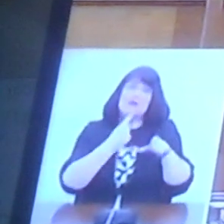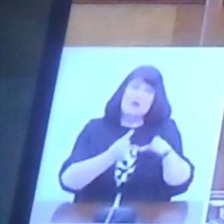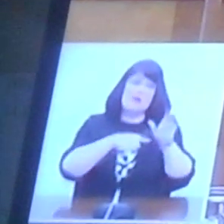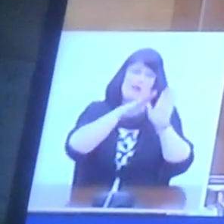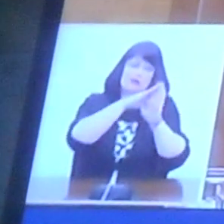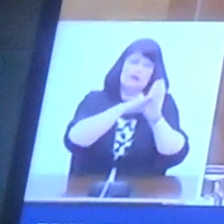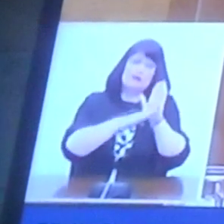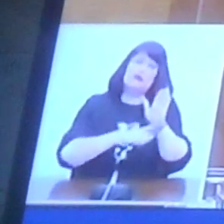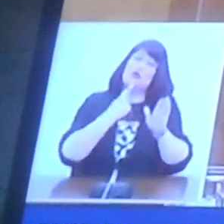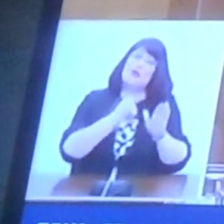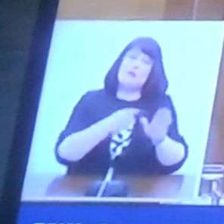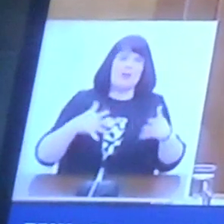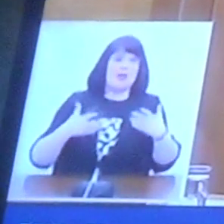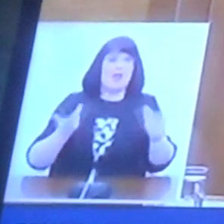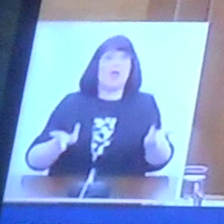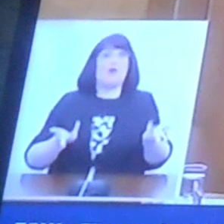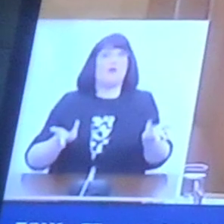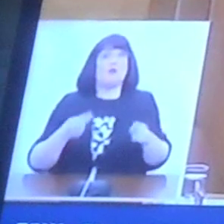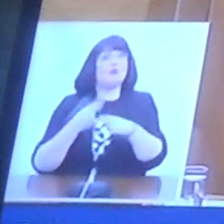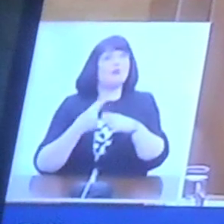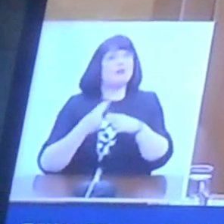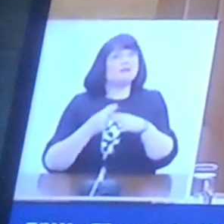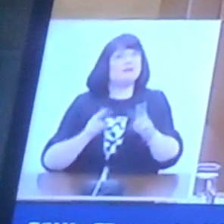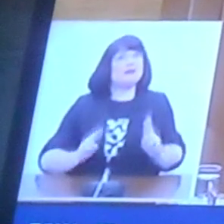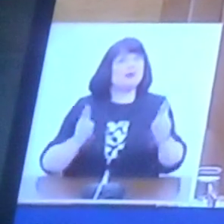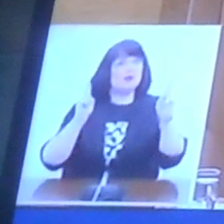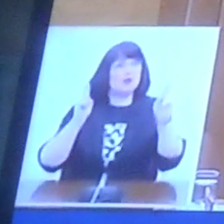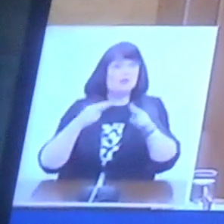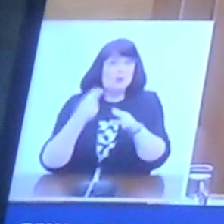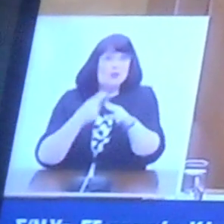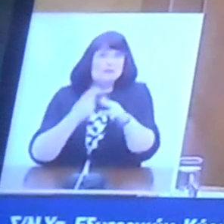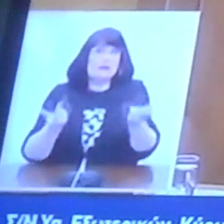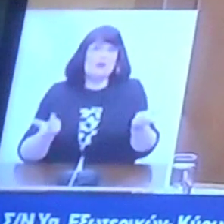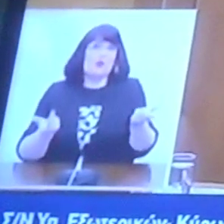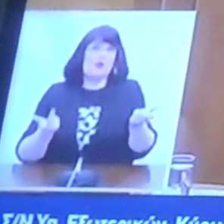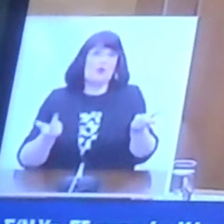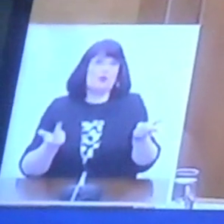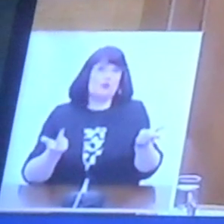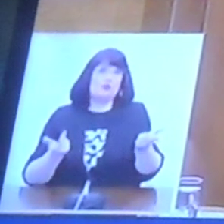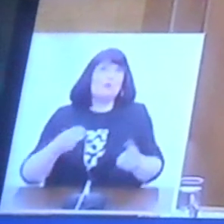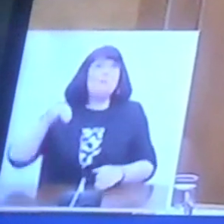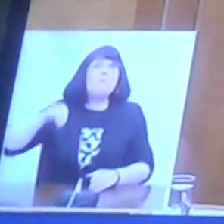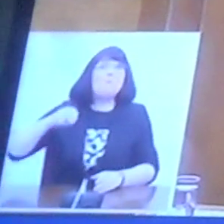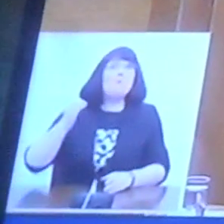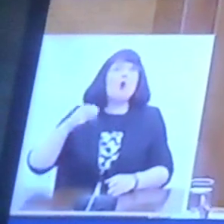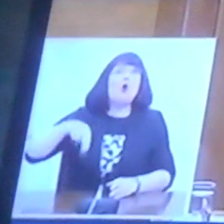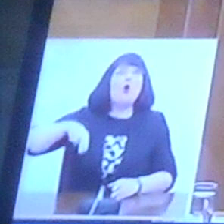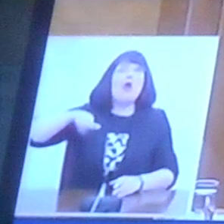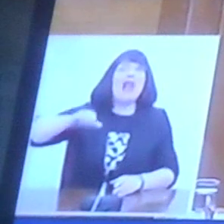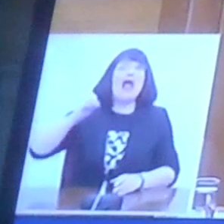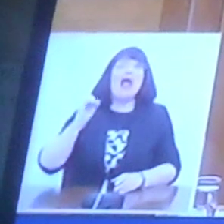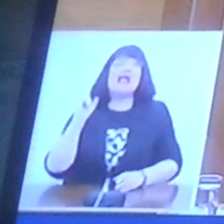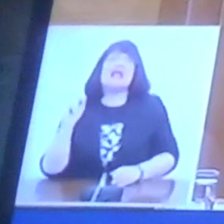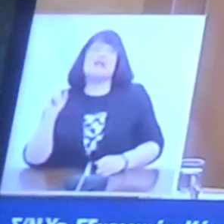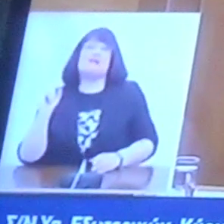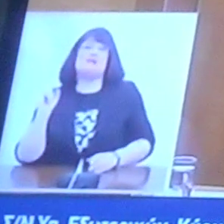χαίρομαι γι' αυτό. Στις 20 κορυφαίες πρώτες ύλες του πλανήτου είναι. Στους Μολάους. Έλεγα για τιτάνιο, έλεγα